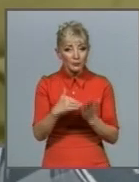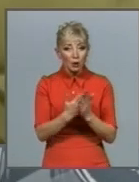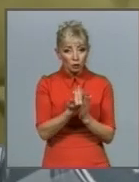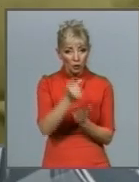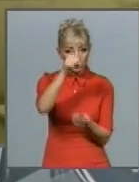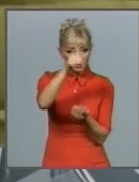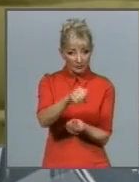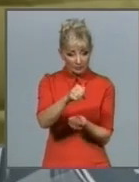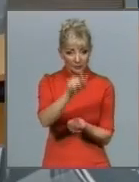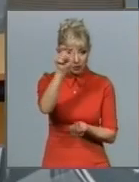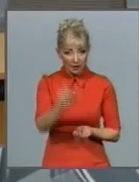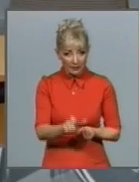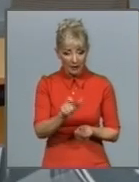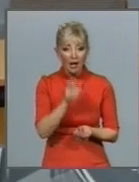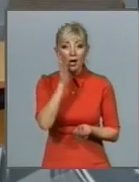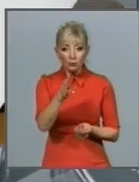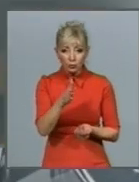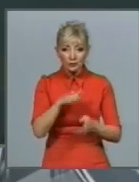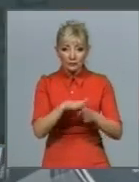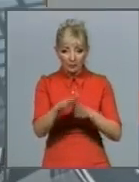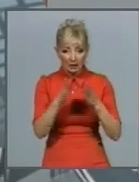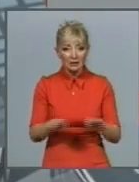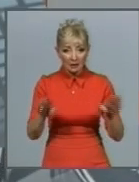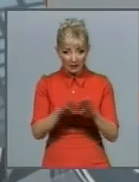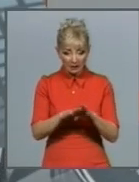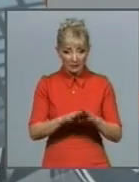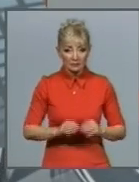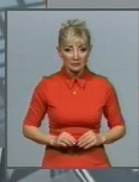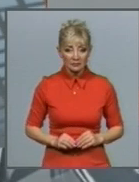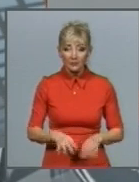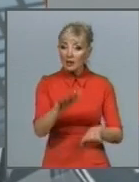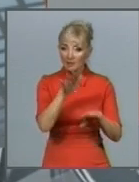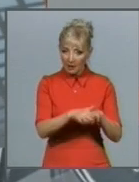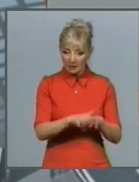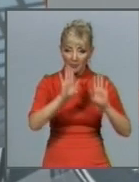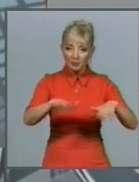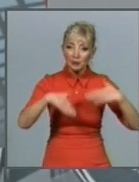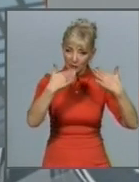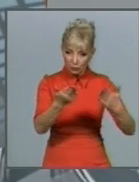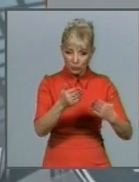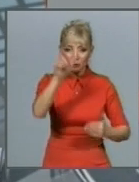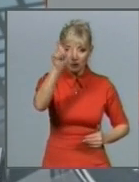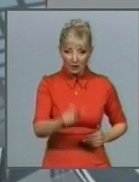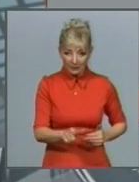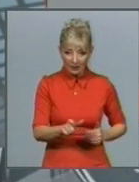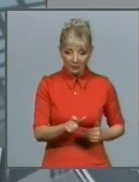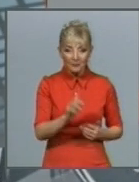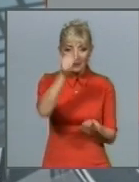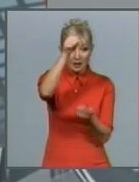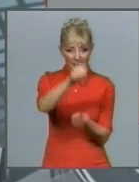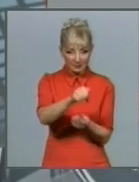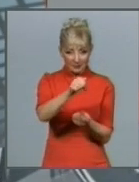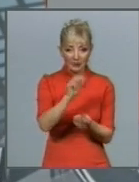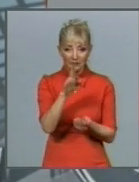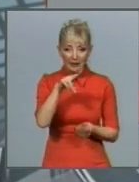та верифікації клієнта відбуватиметься так. Банк запропонує потенційному клієнту ідентифікуватися